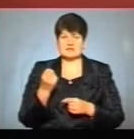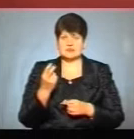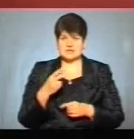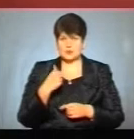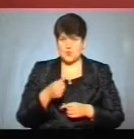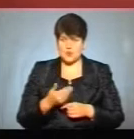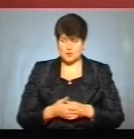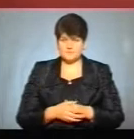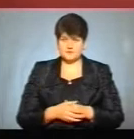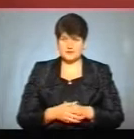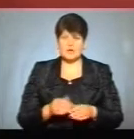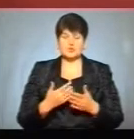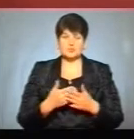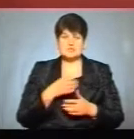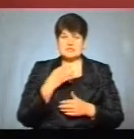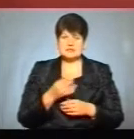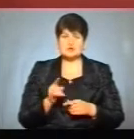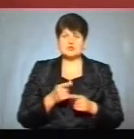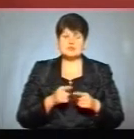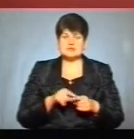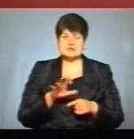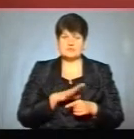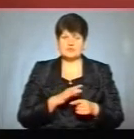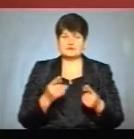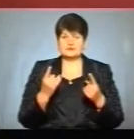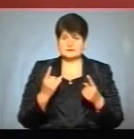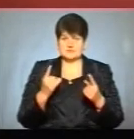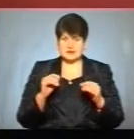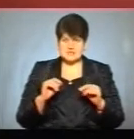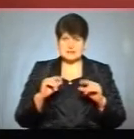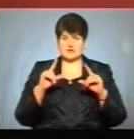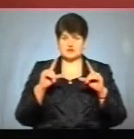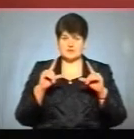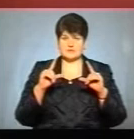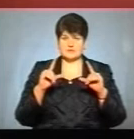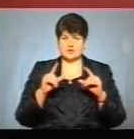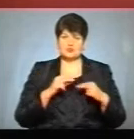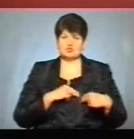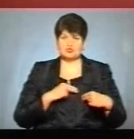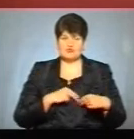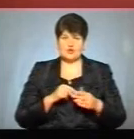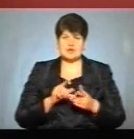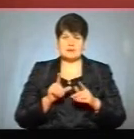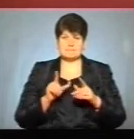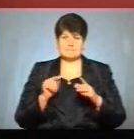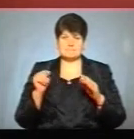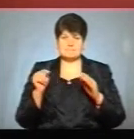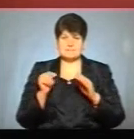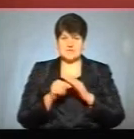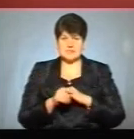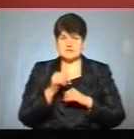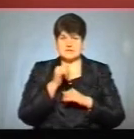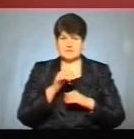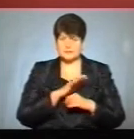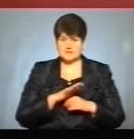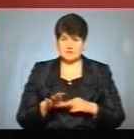року. Тобто сказати, що це був якийсь значний скачок трудової міграції, руху сили, не можна. Вона